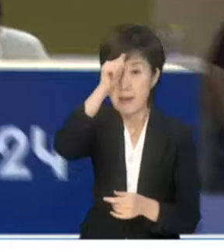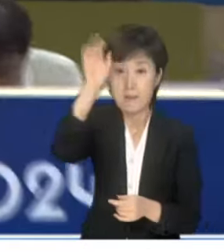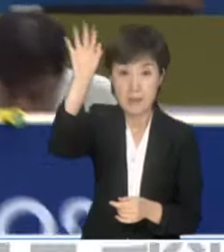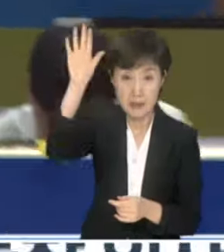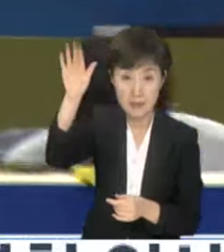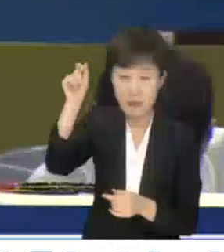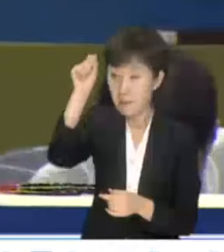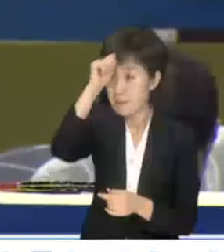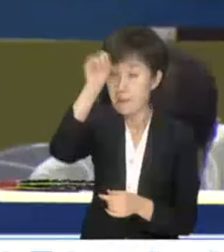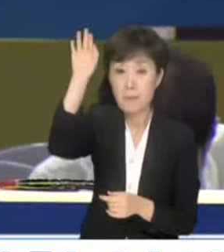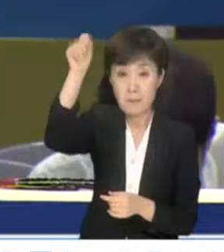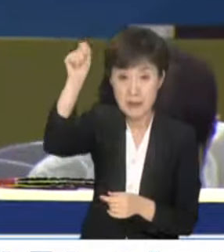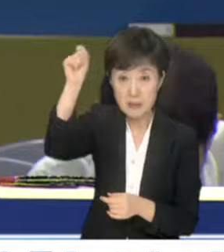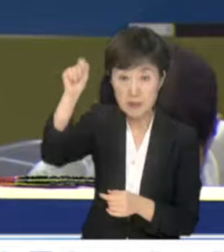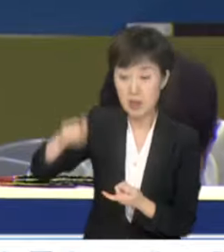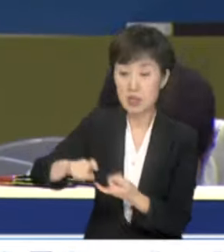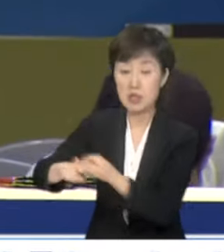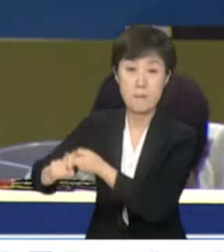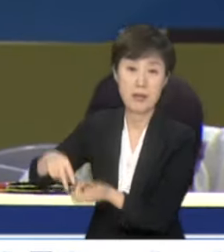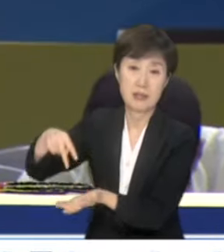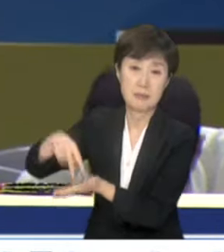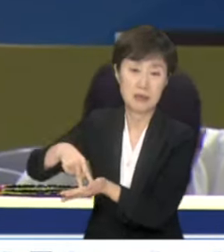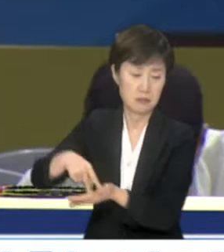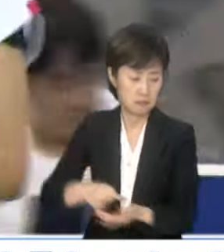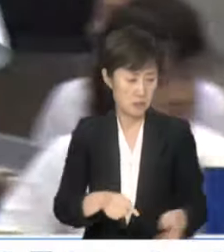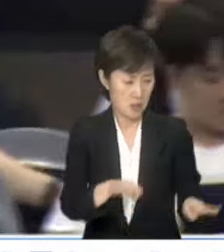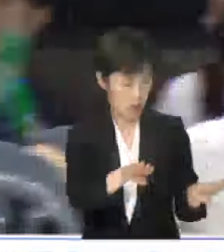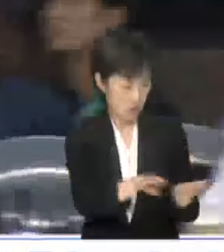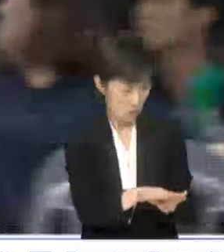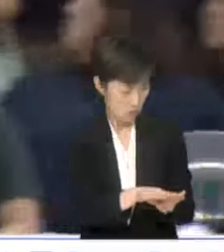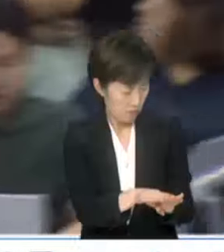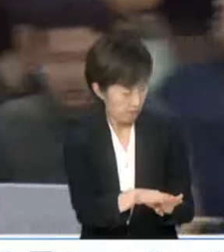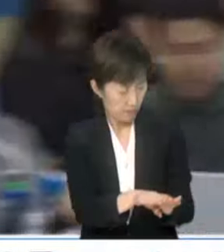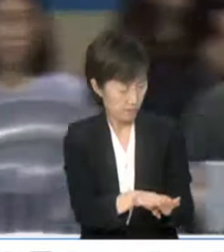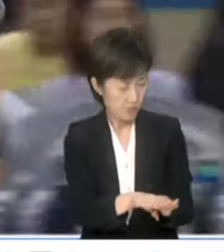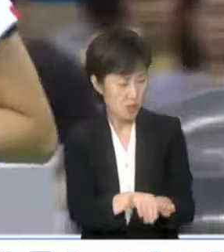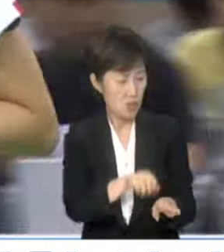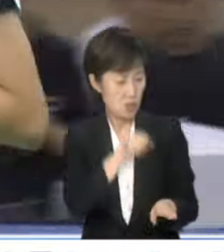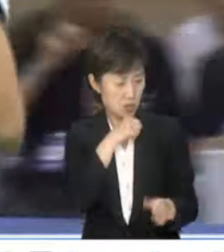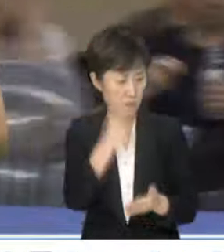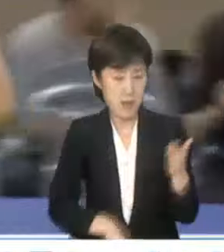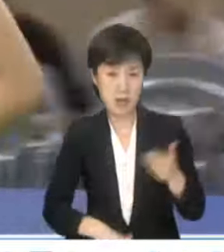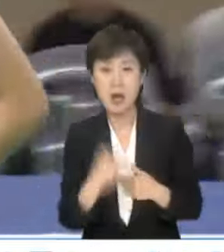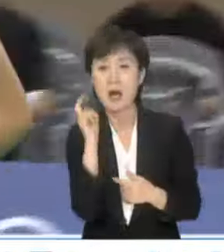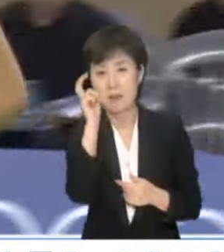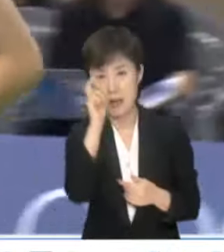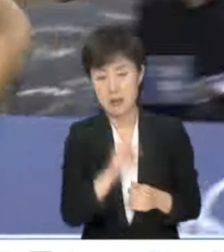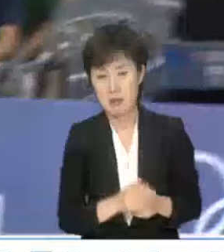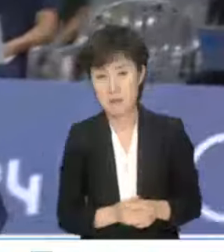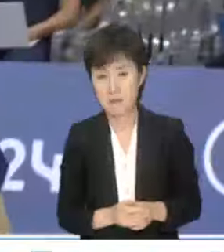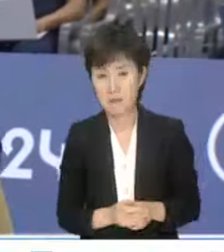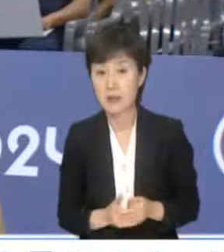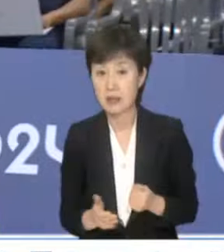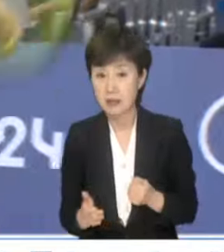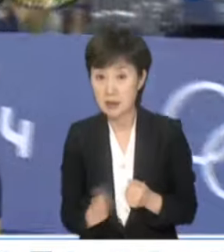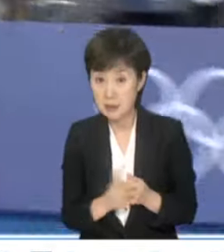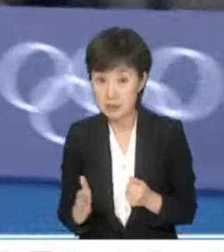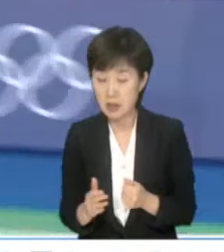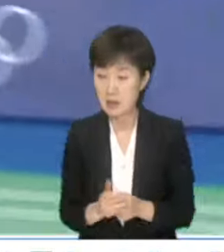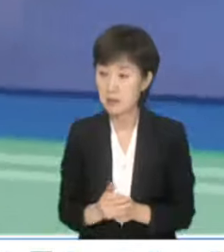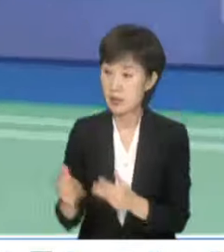이 불참이 적절하지 않은 경우에는 랭킹 점수를 좀 깎는 불이익을 줄 수 있다라고 합니다. 그래서 이런 제재를